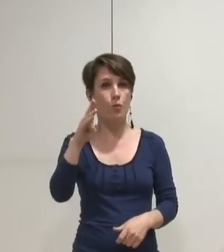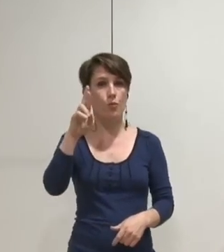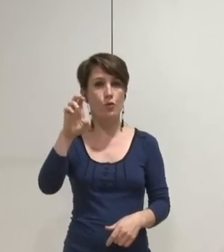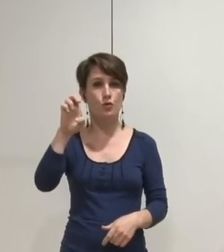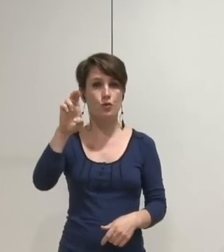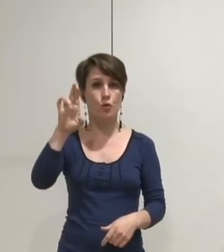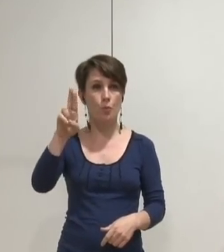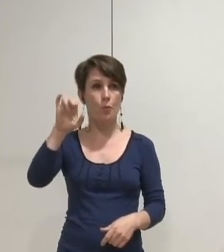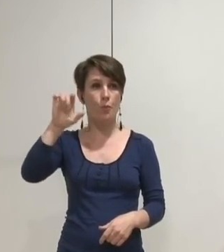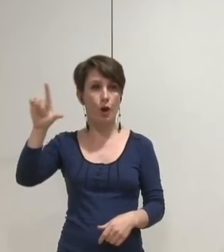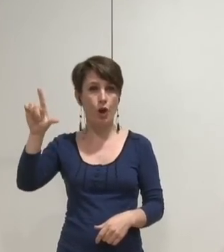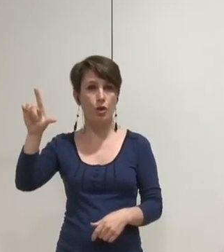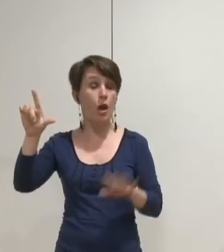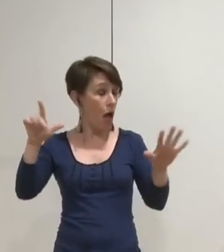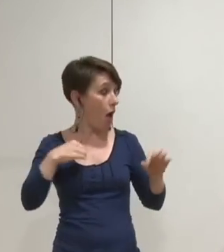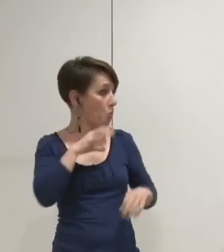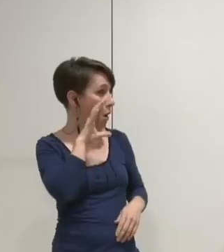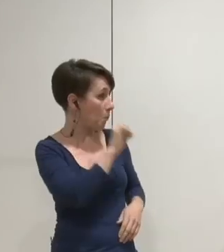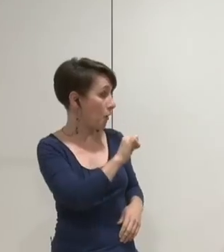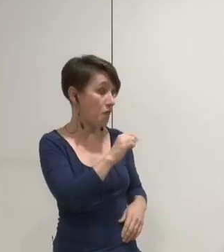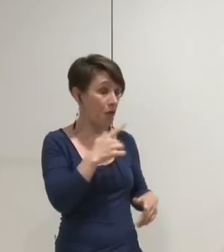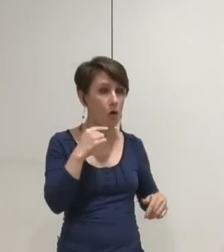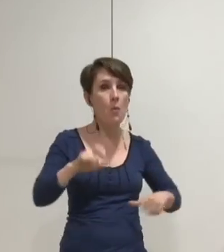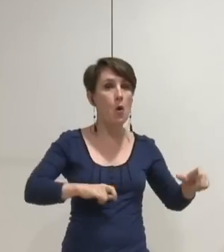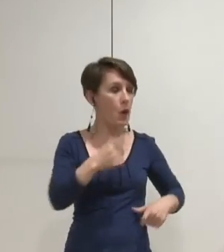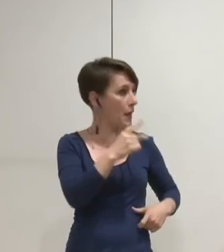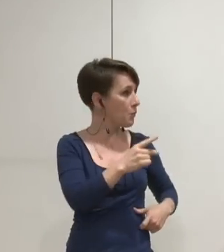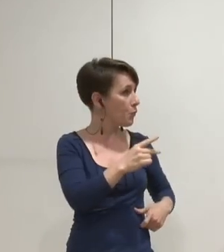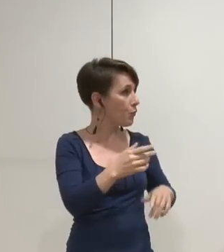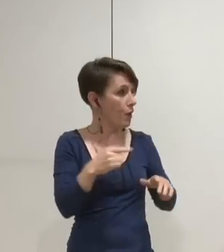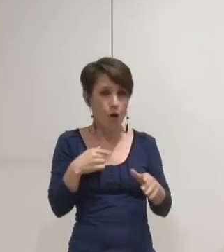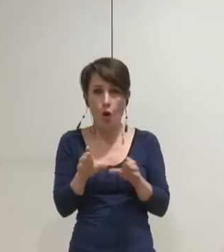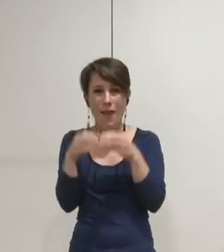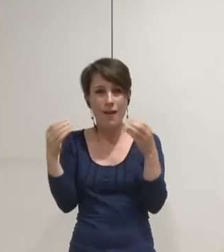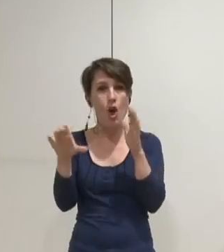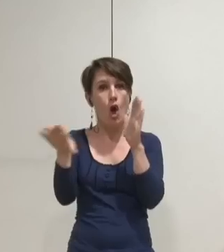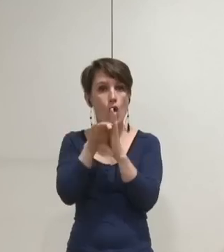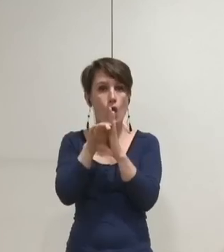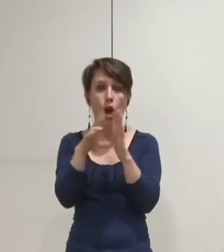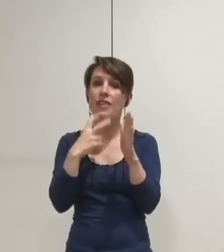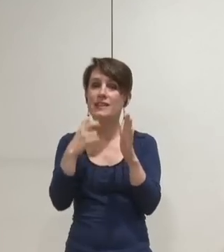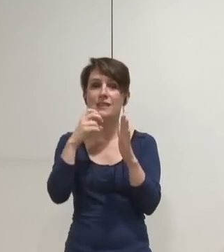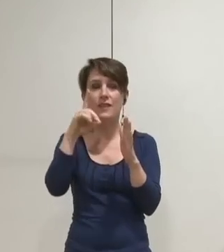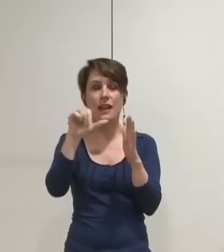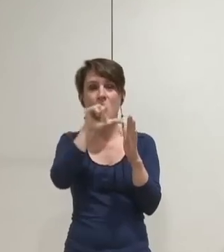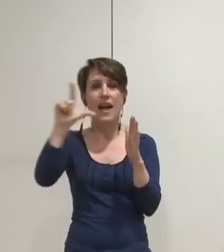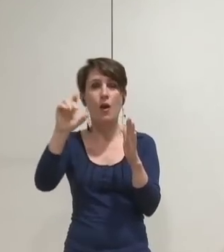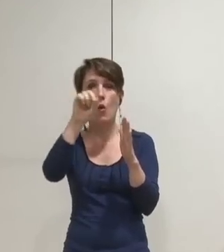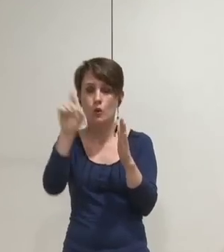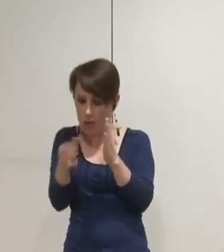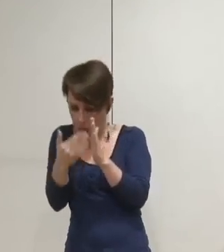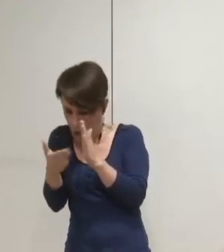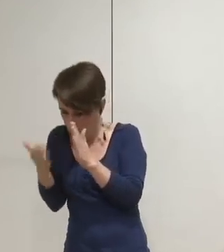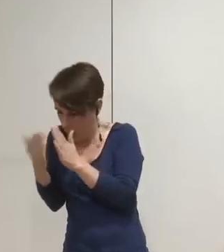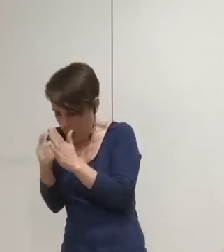abondamment compulsé le dalallose ce qu'on pourrait faire une très courte suspension de séance pour qu'il nous dise ce qu'il y a vraiment dans le dalallos à ce sujet-l